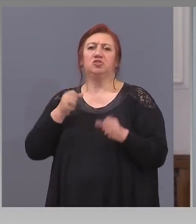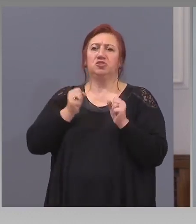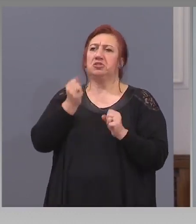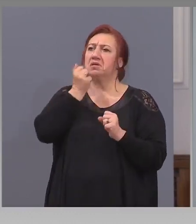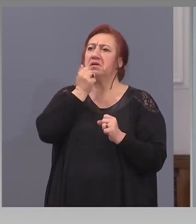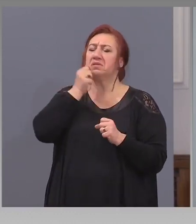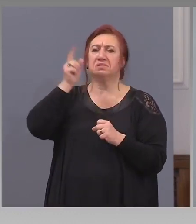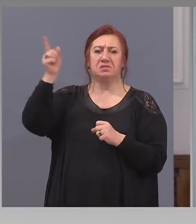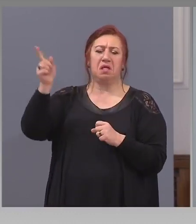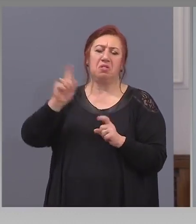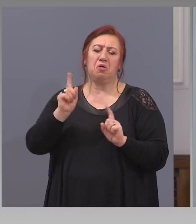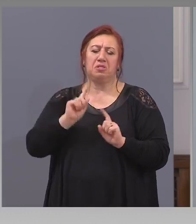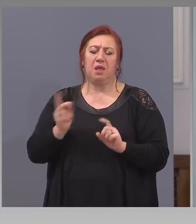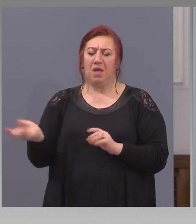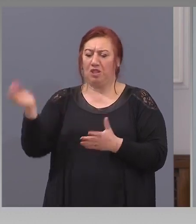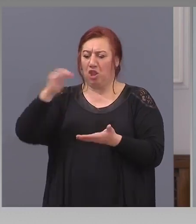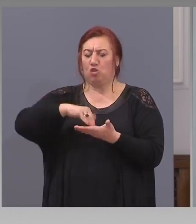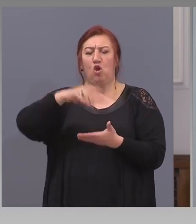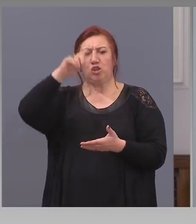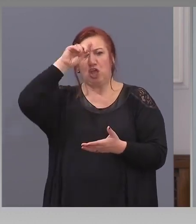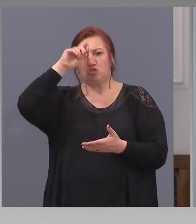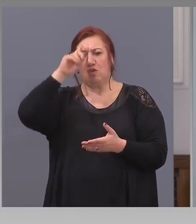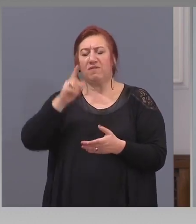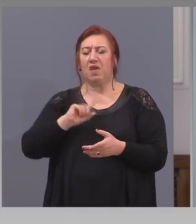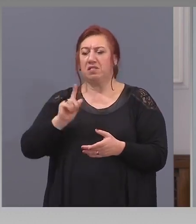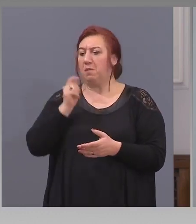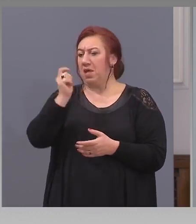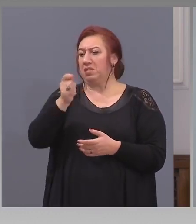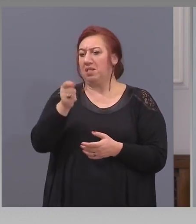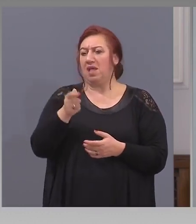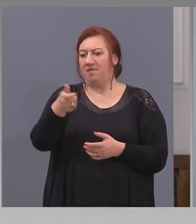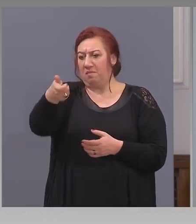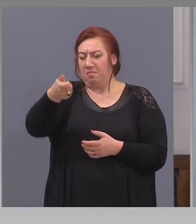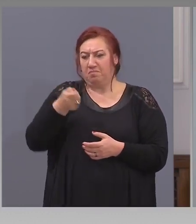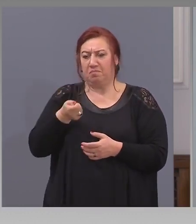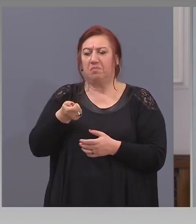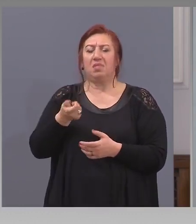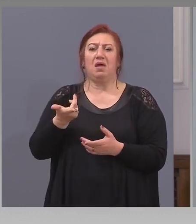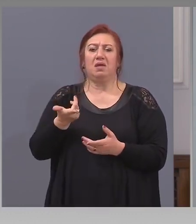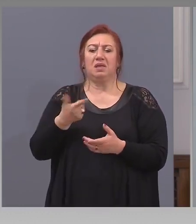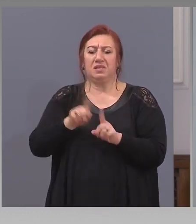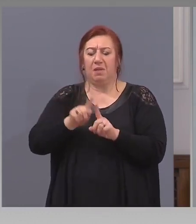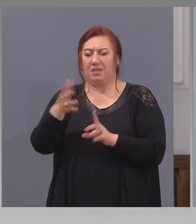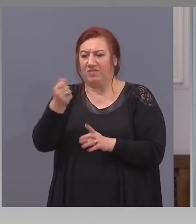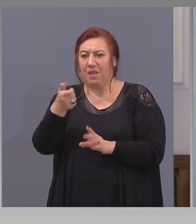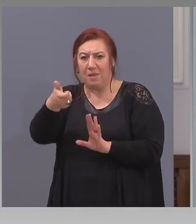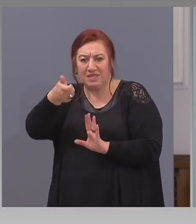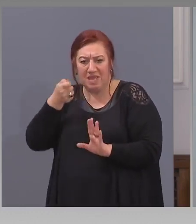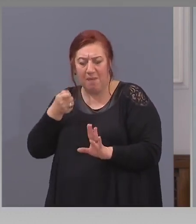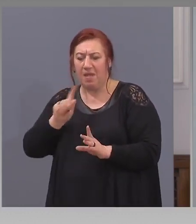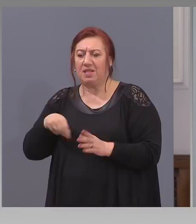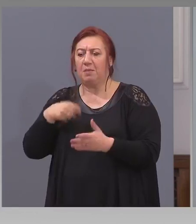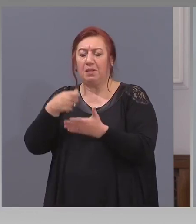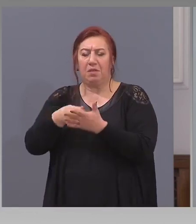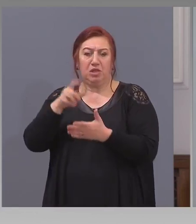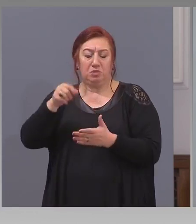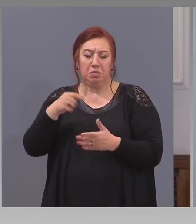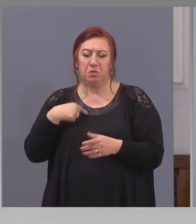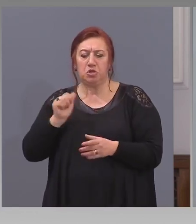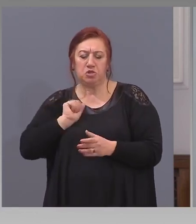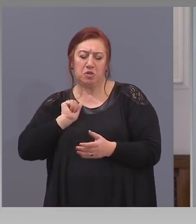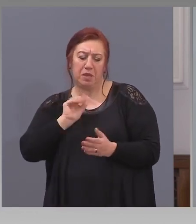взема наем тук, или няма да дам маса пари от кредит да си купа апартамент в София. Си база тези